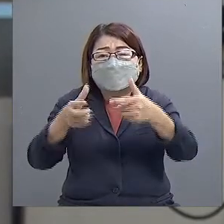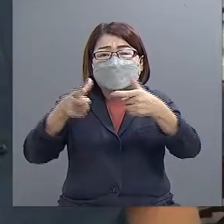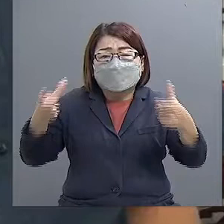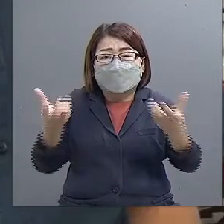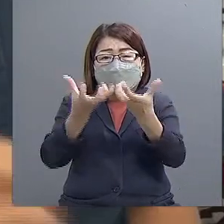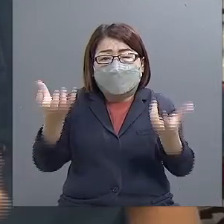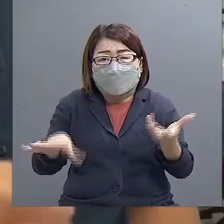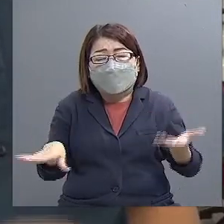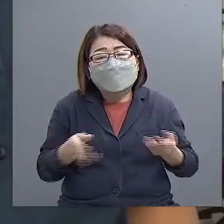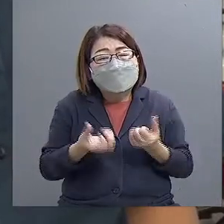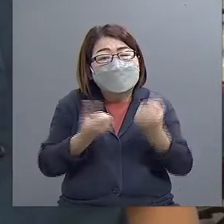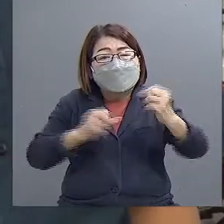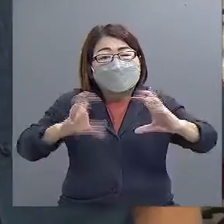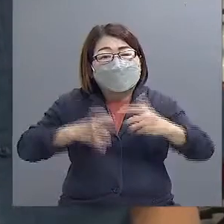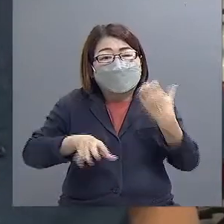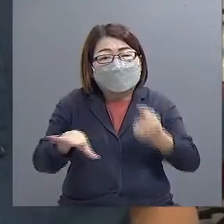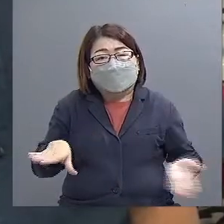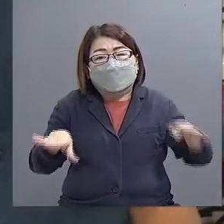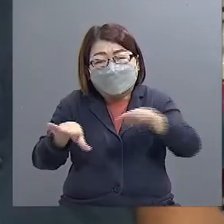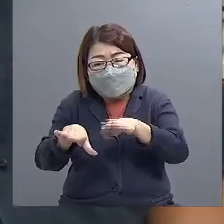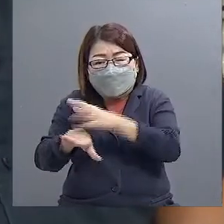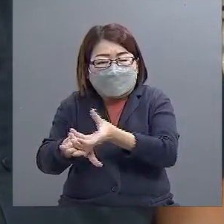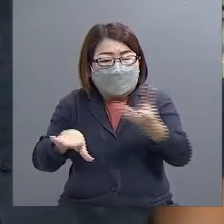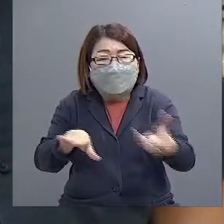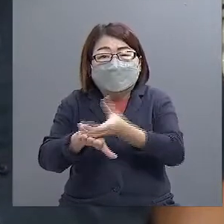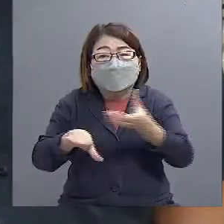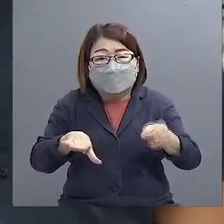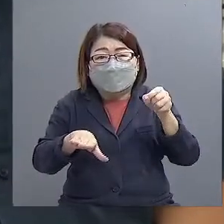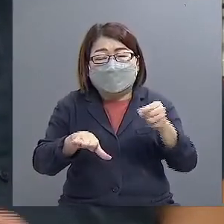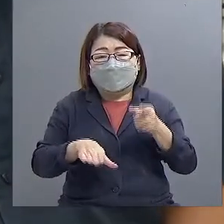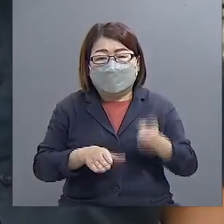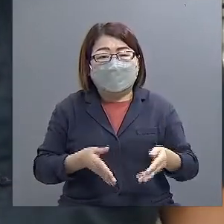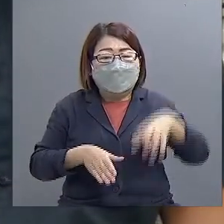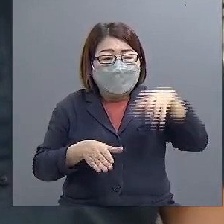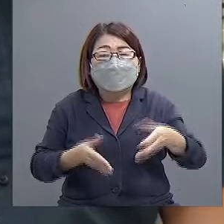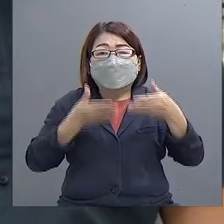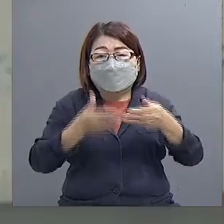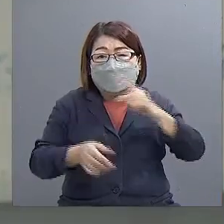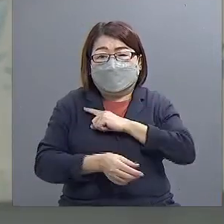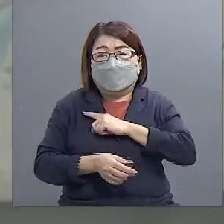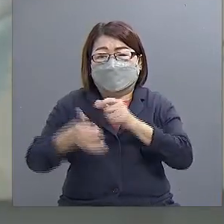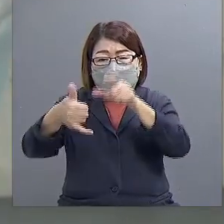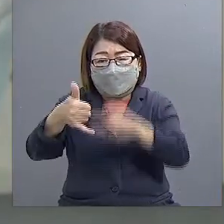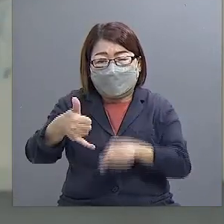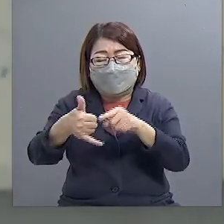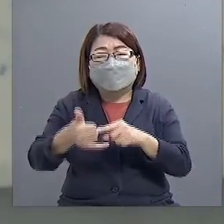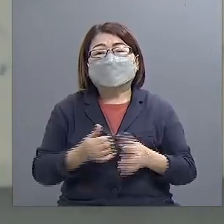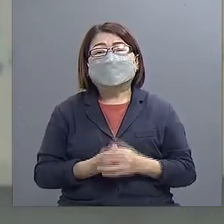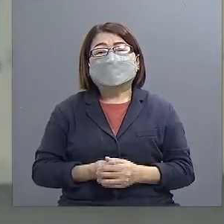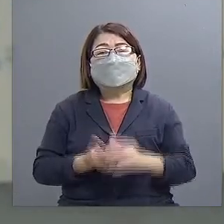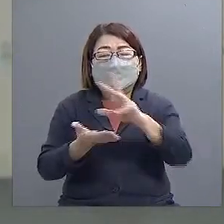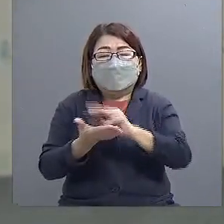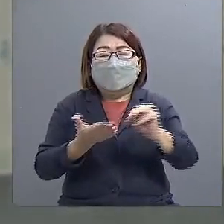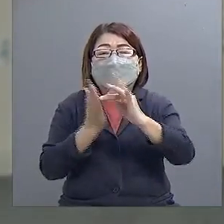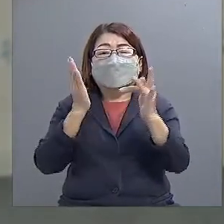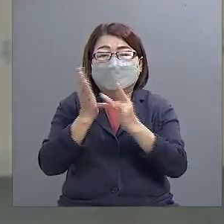าก่อน ด้านนายเจเรสุวรรณชาติอาจารย์คณะสถาปัตยกรรมศาสตร์มหาวิทยาลัยเทคโนโลยีราชมงคลศรีวิชัย